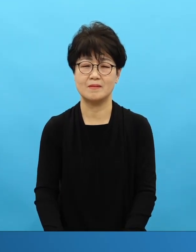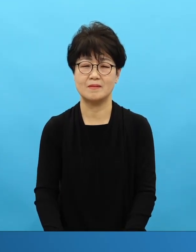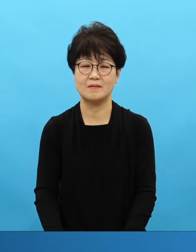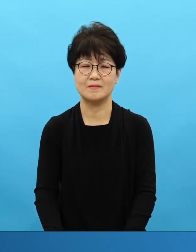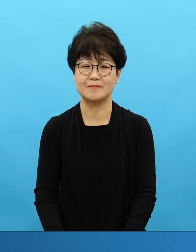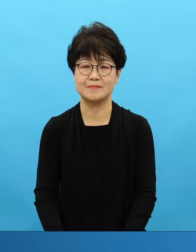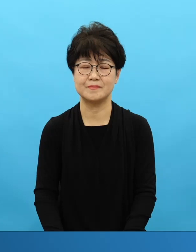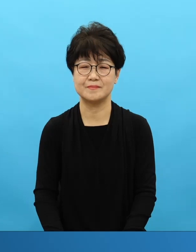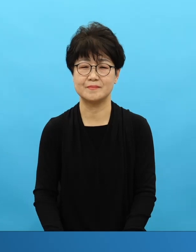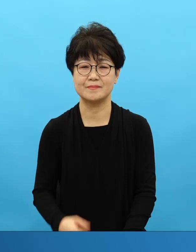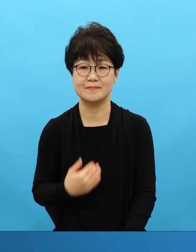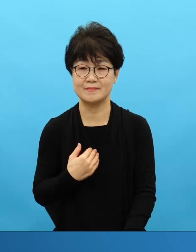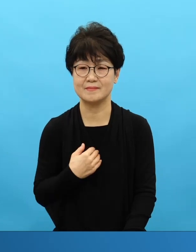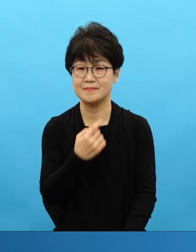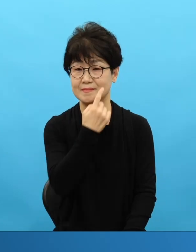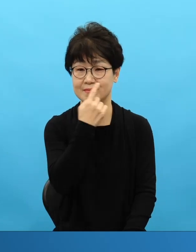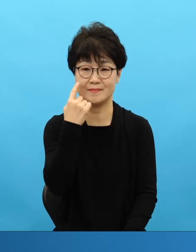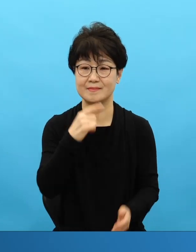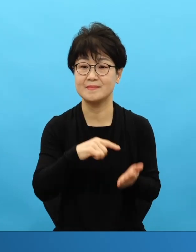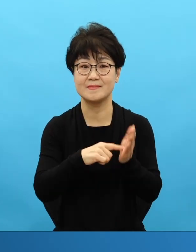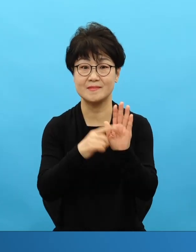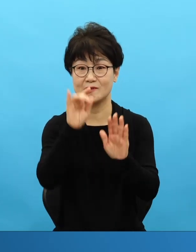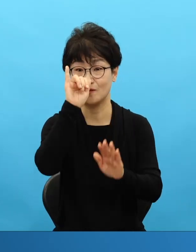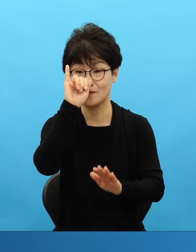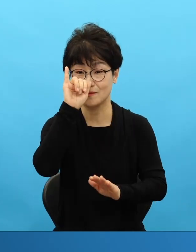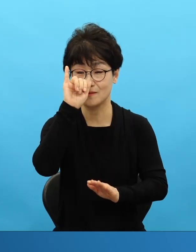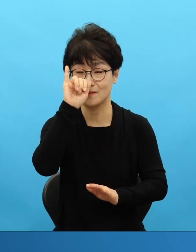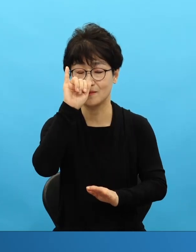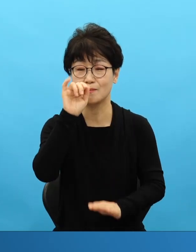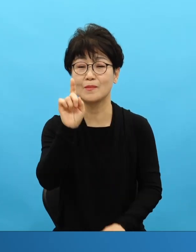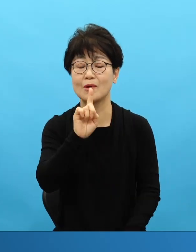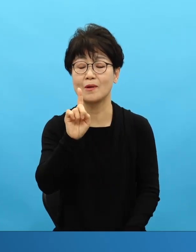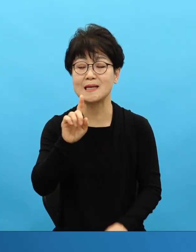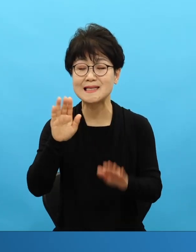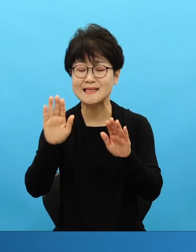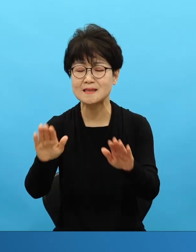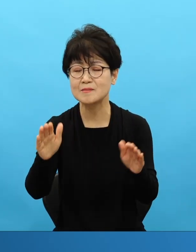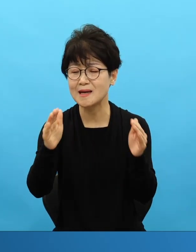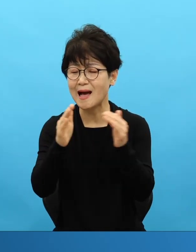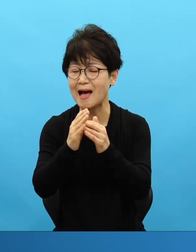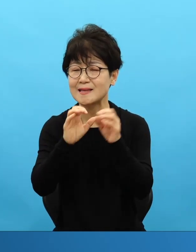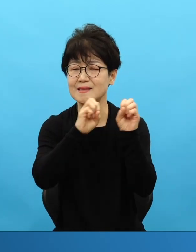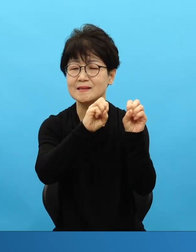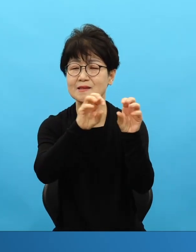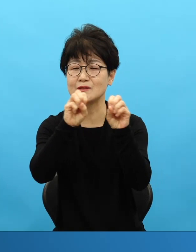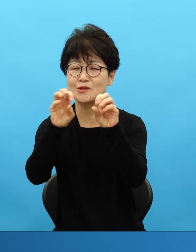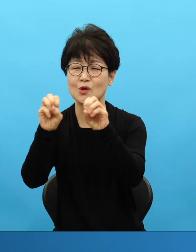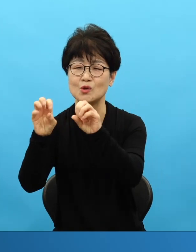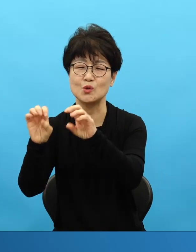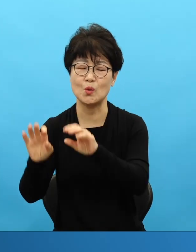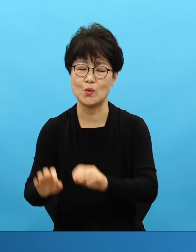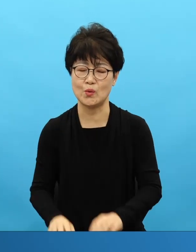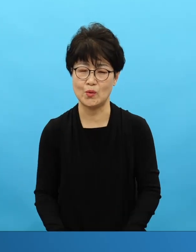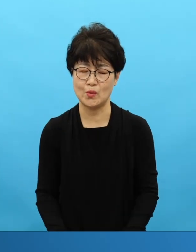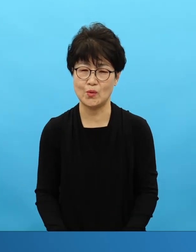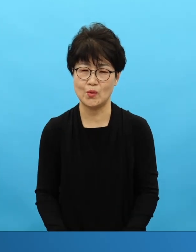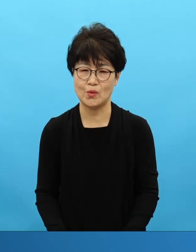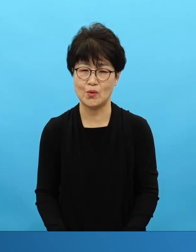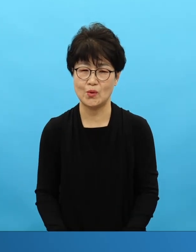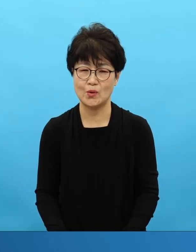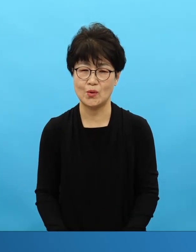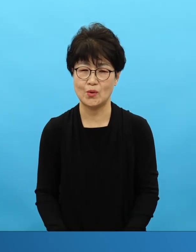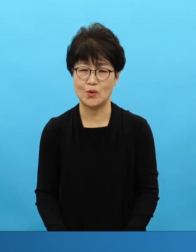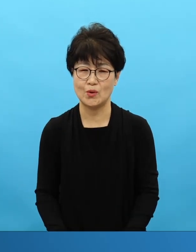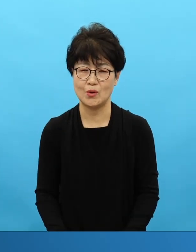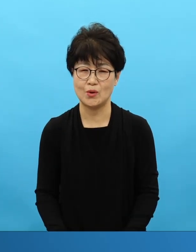증거. 저는 지금까지 전도하고 있습니다만은 제 어렵게 만드는 사람들 단 한 명도 복음 운동